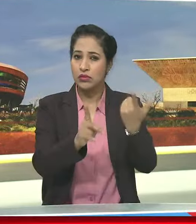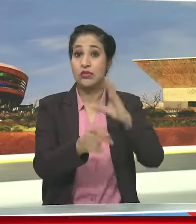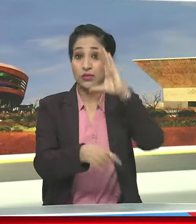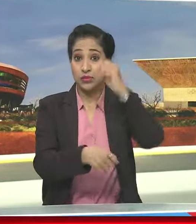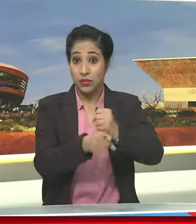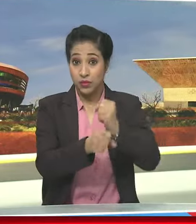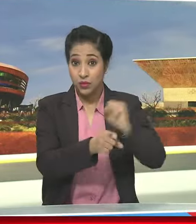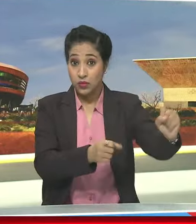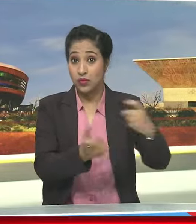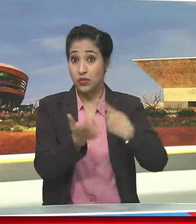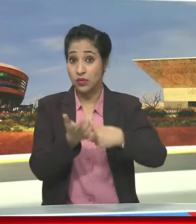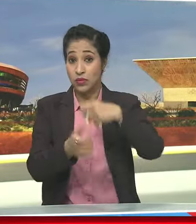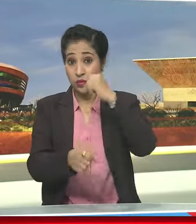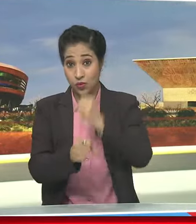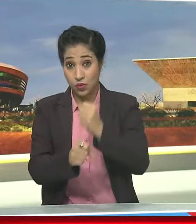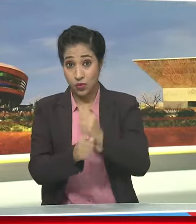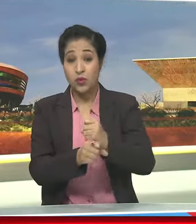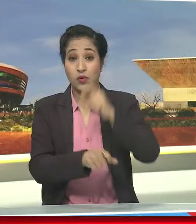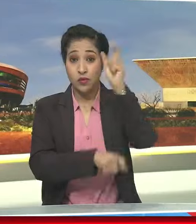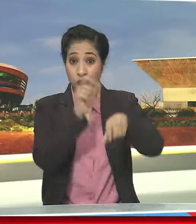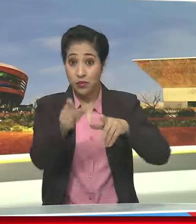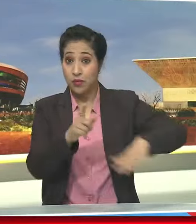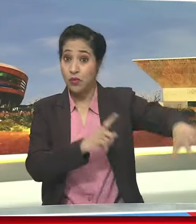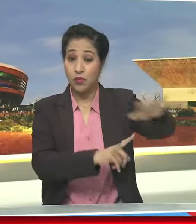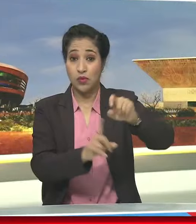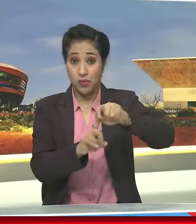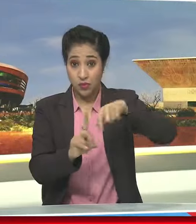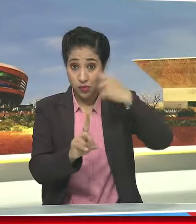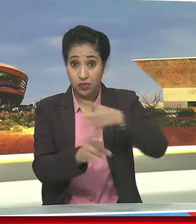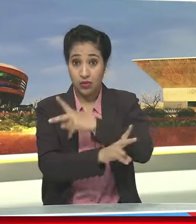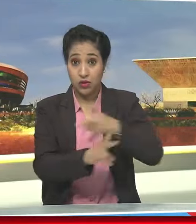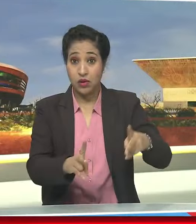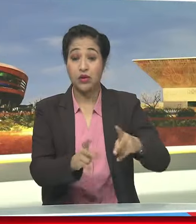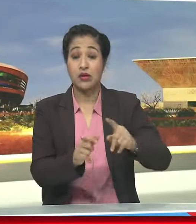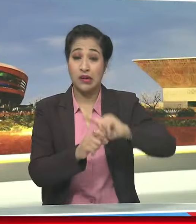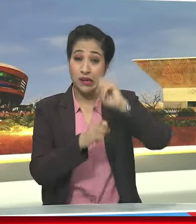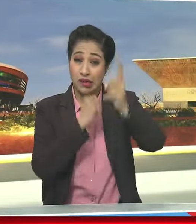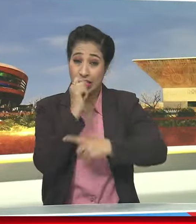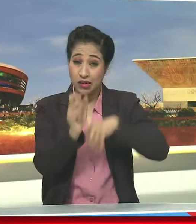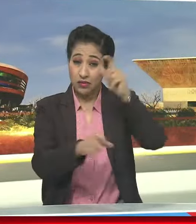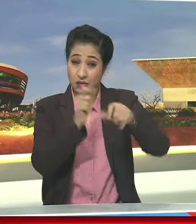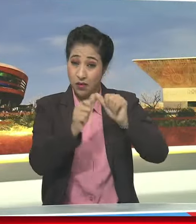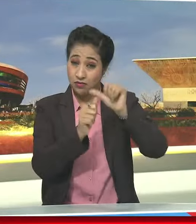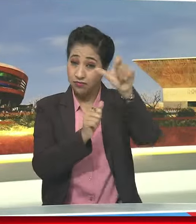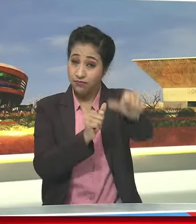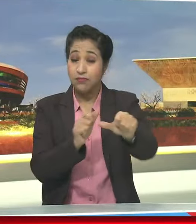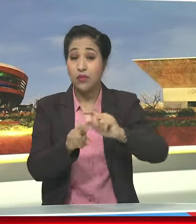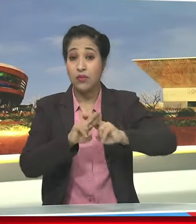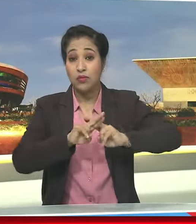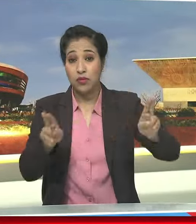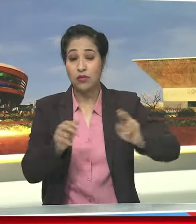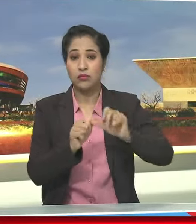सरकार और राज्य सरकार की जन कल्याणकारी योजनाओं को अंतिम व्यक्ति तक